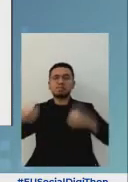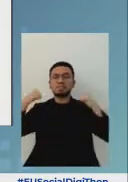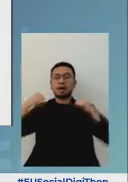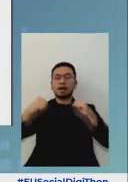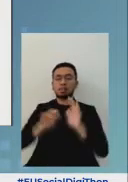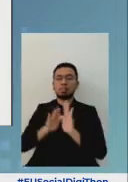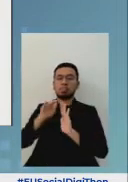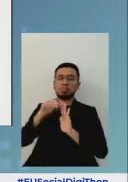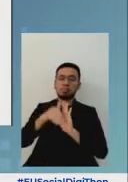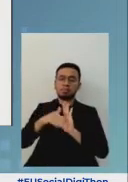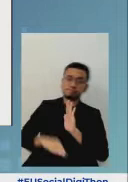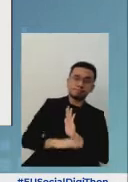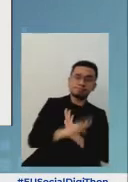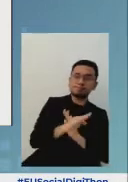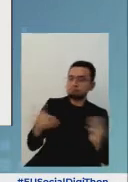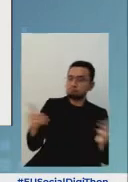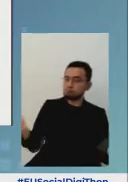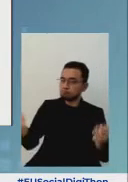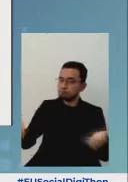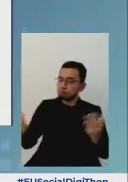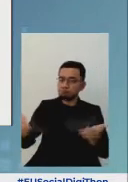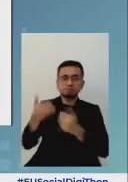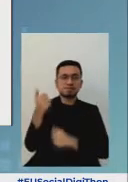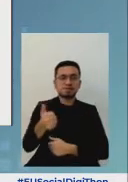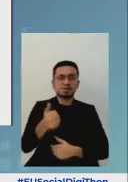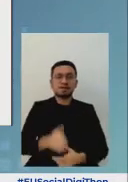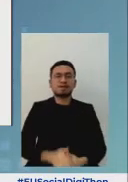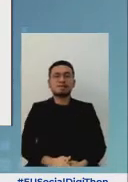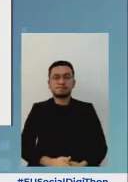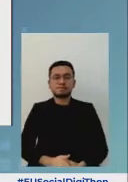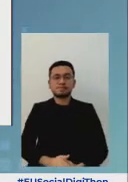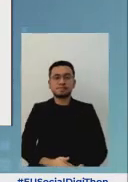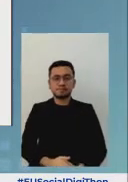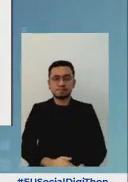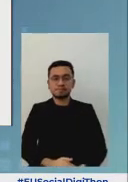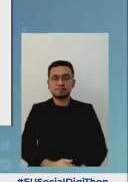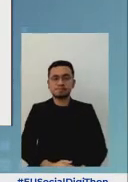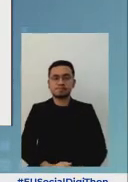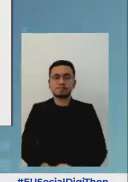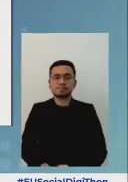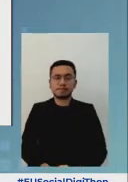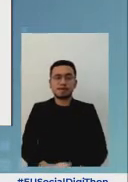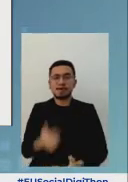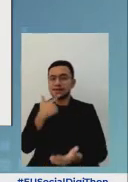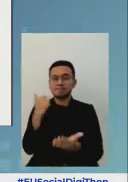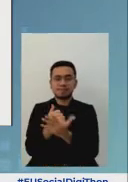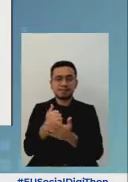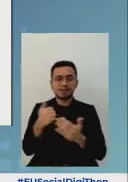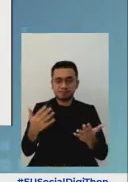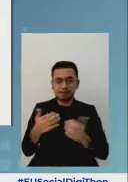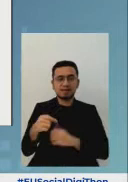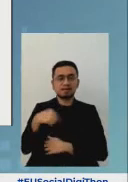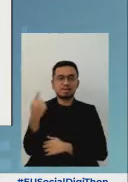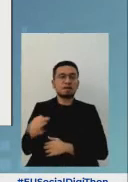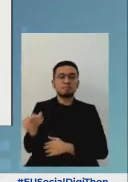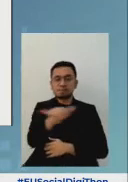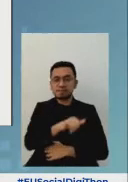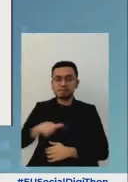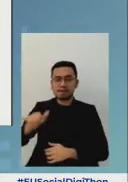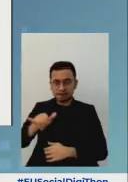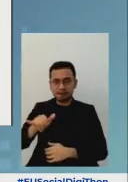terus minat dan apa yang dia sukai itu kita benar-benar berada bersama dia, bangkitkan